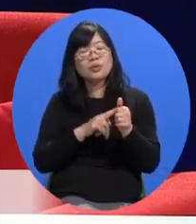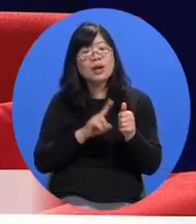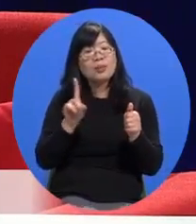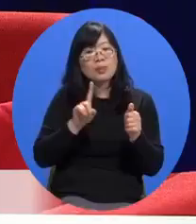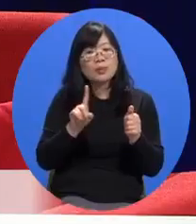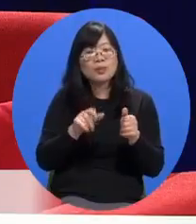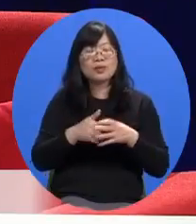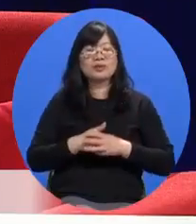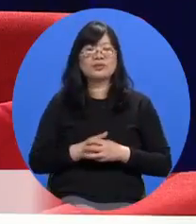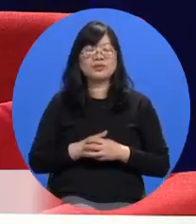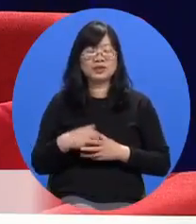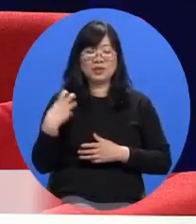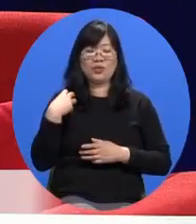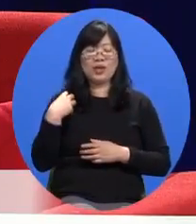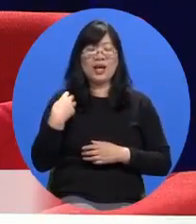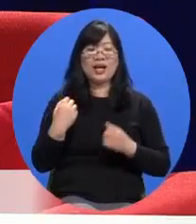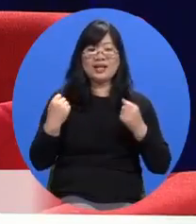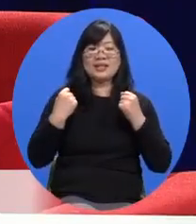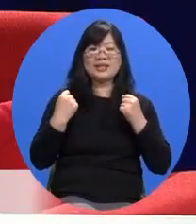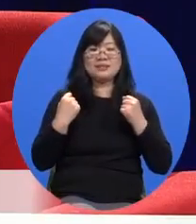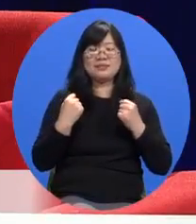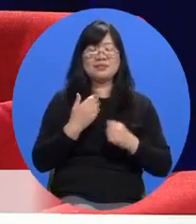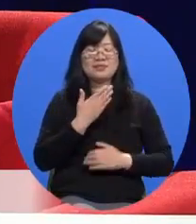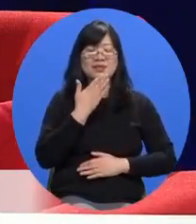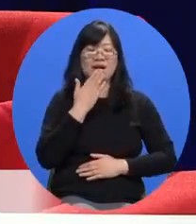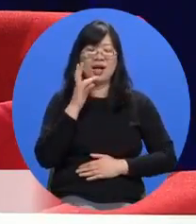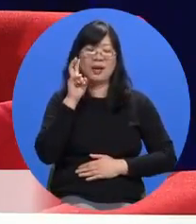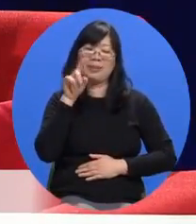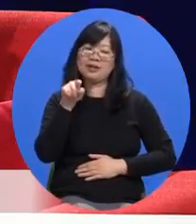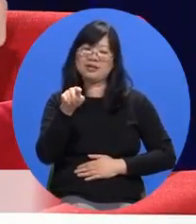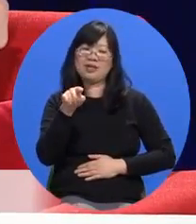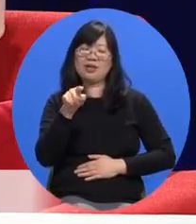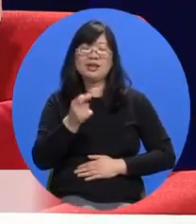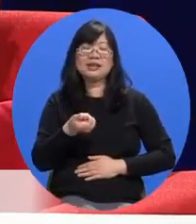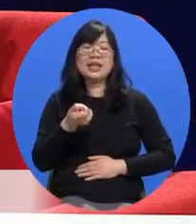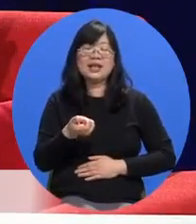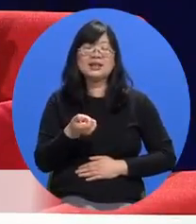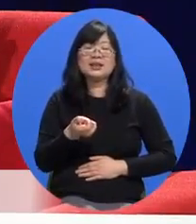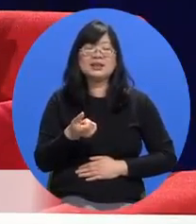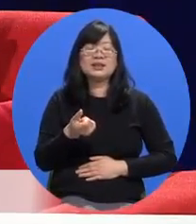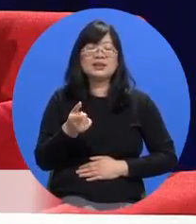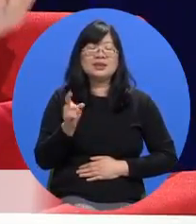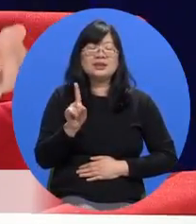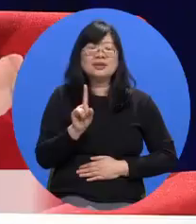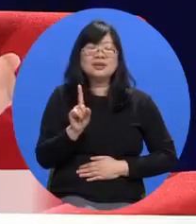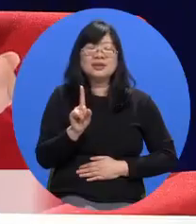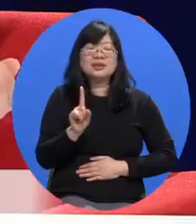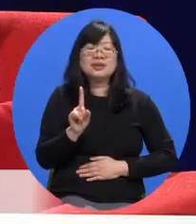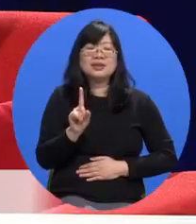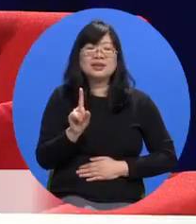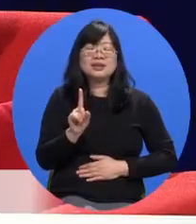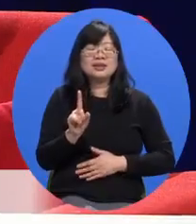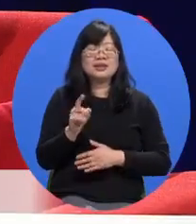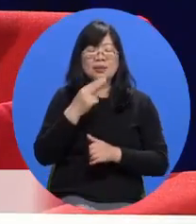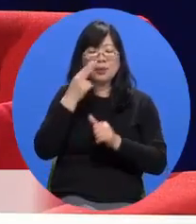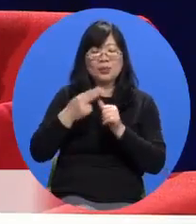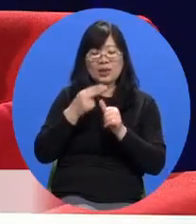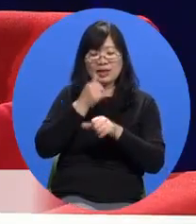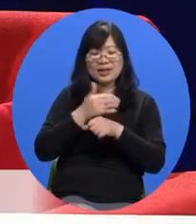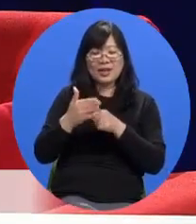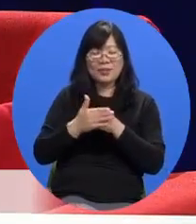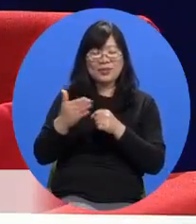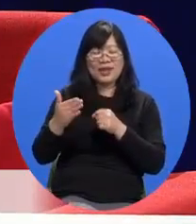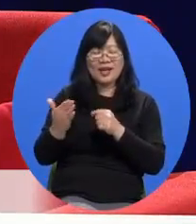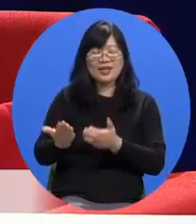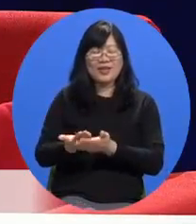어떤 역할이자 힘이 바로 그런 부분이 아닐까 작은 어떤 자극으로 네.